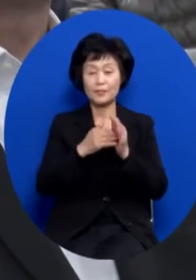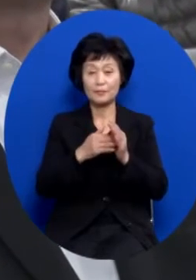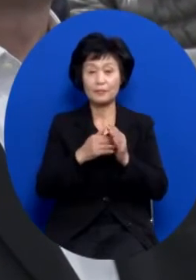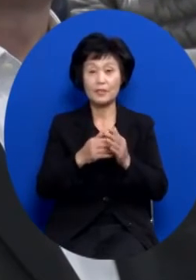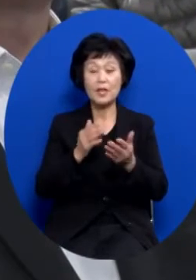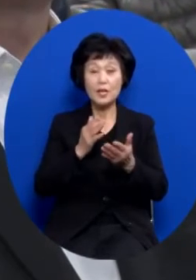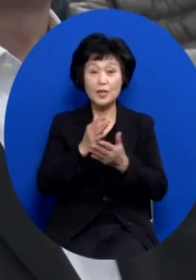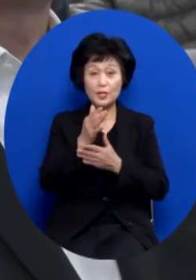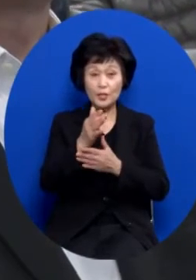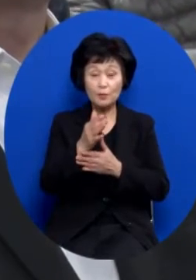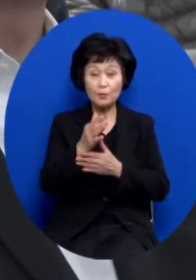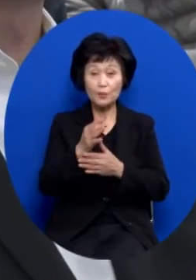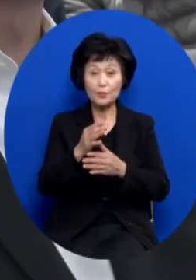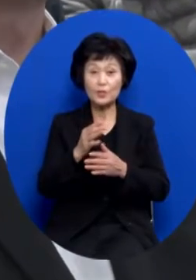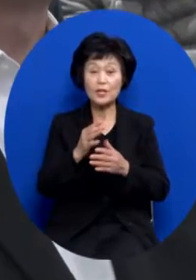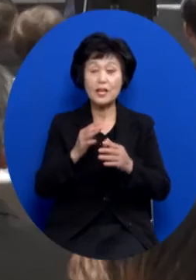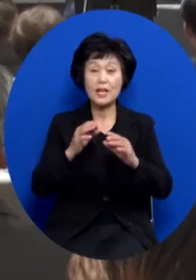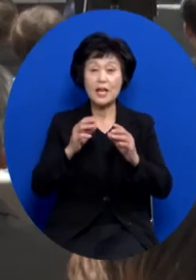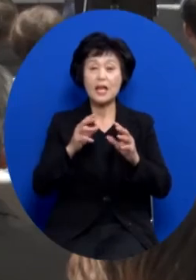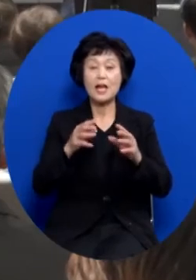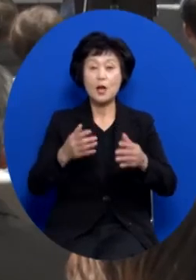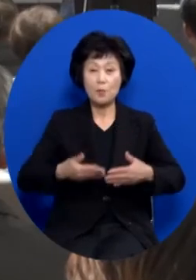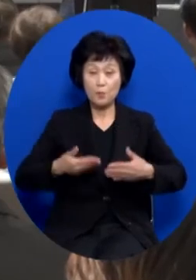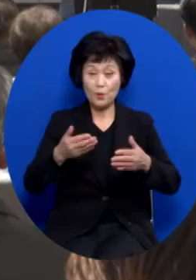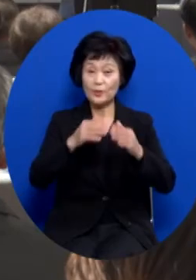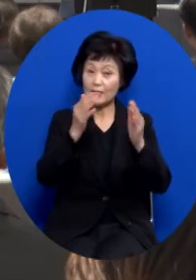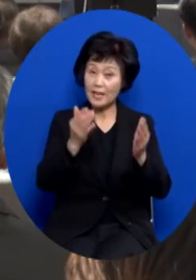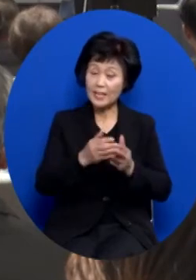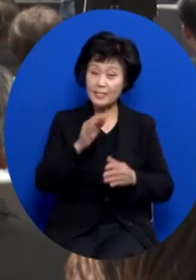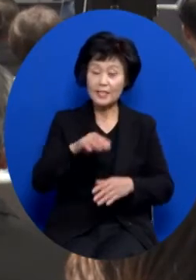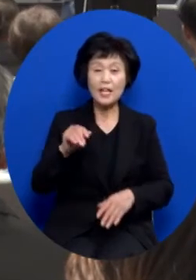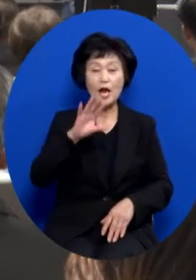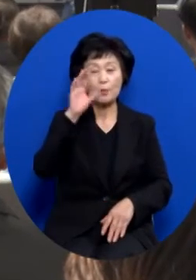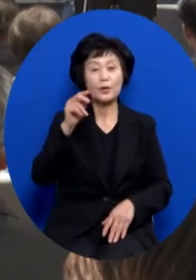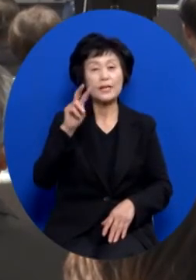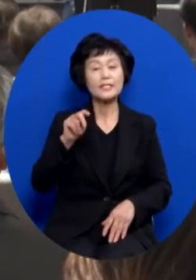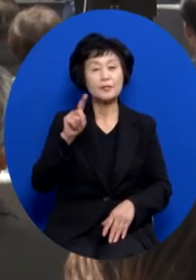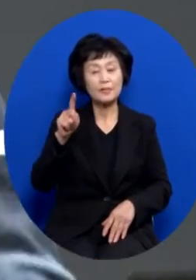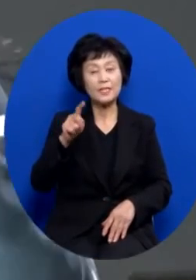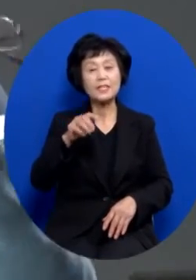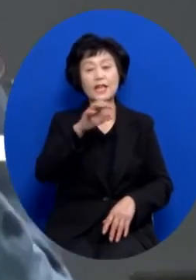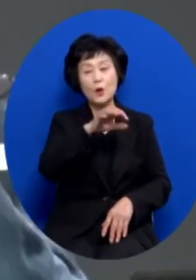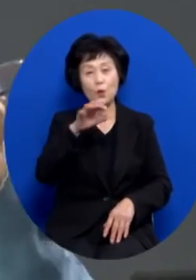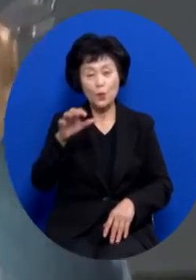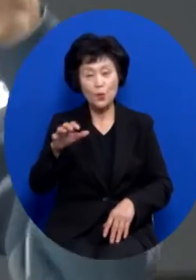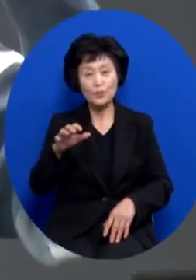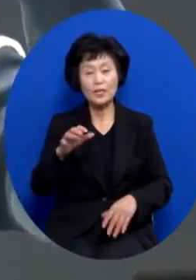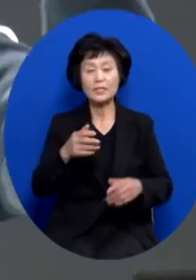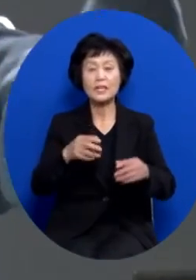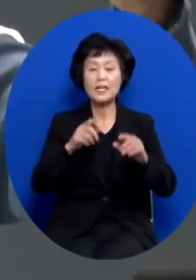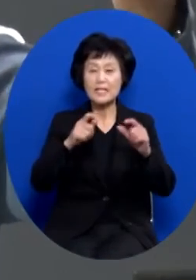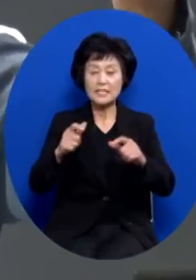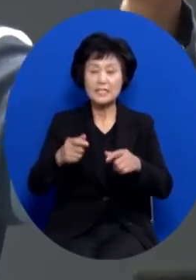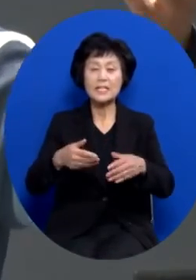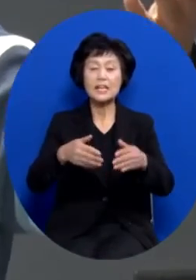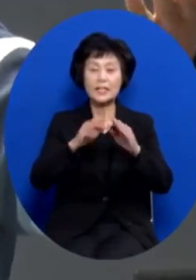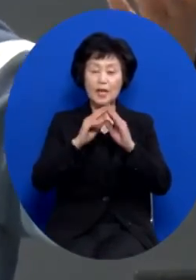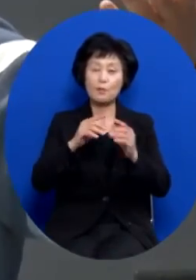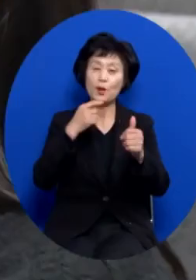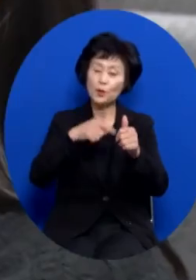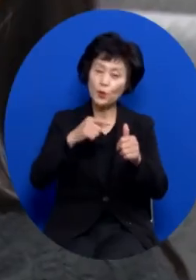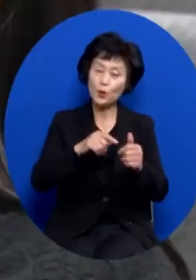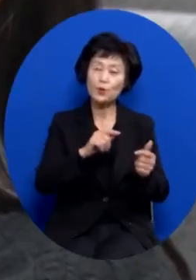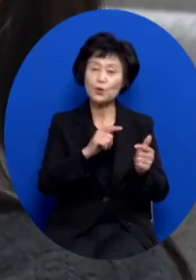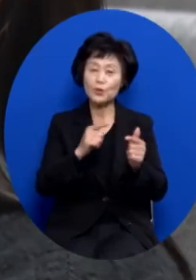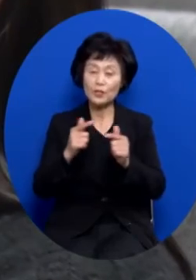국제개발협력 ngo인 아프리카 미래재단은 아프리카 22개국에서 보건의료 지역개발 교육사업을 통해